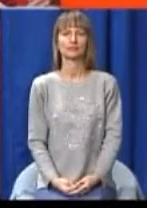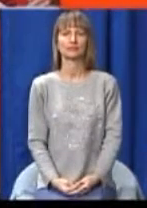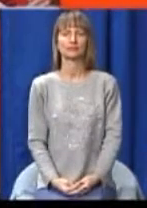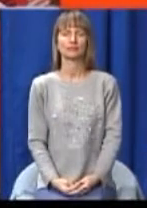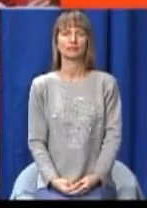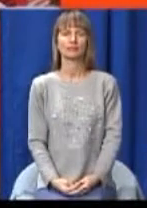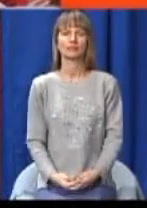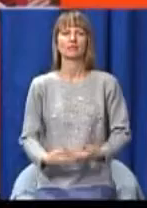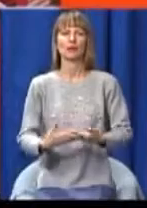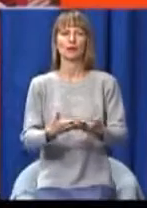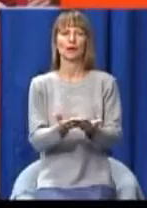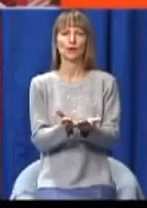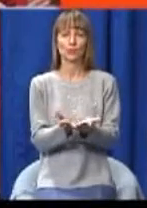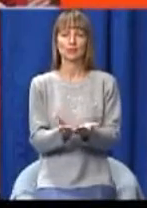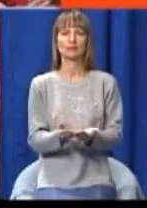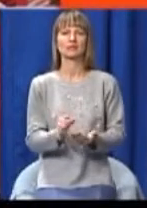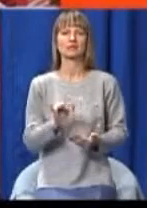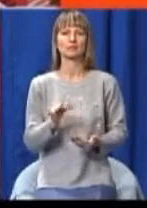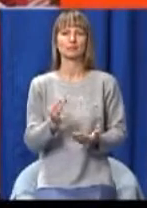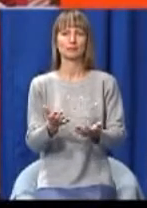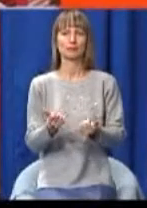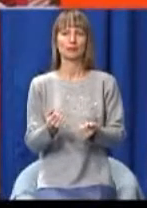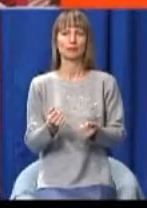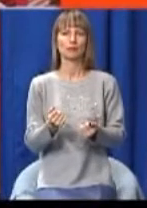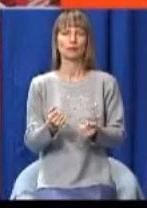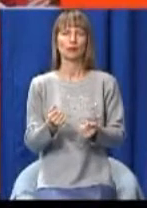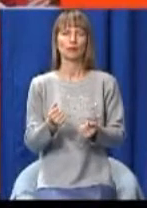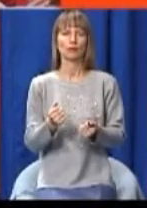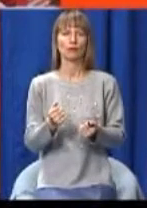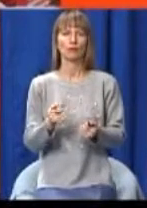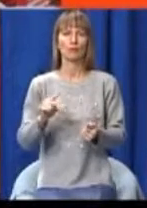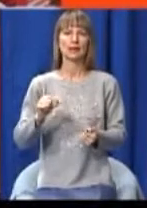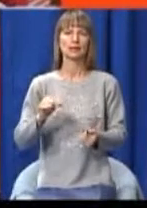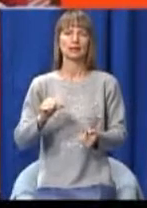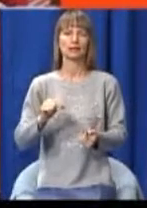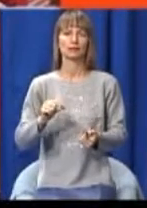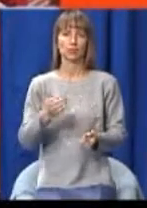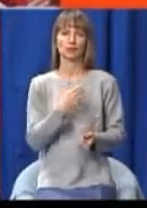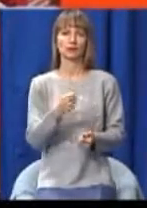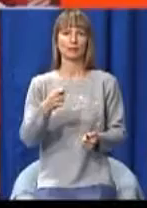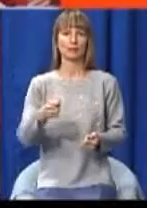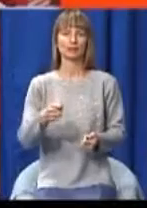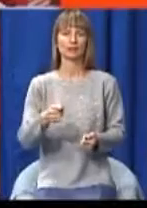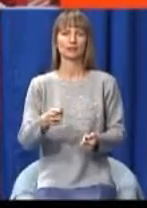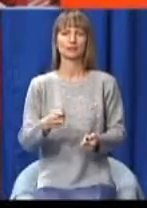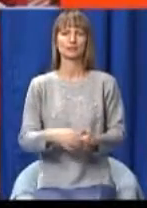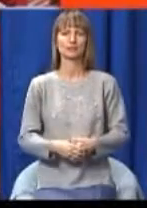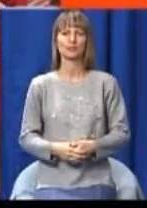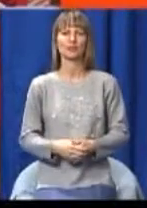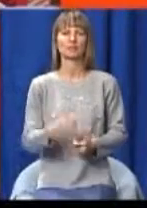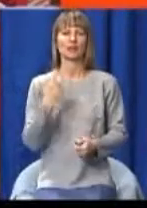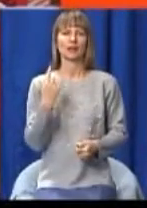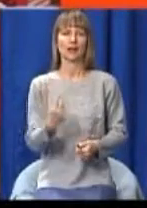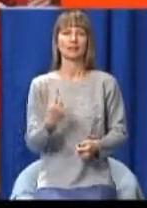Кладемо її у блюдце. Тепер беремо пінцетом. Хочете потримати? Тримайте. Ось так.